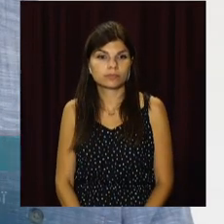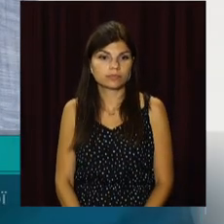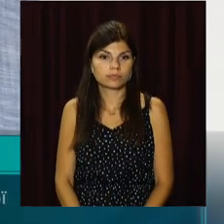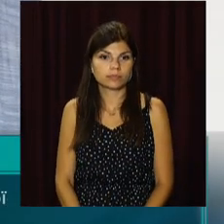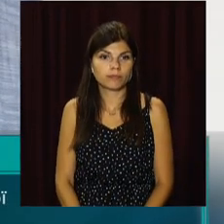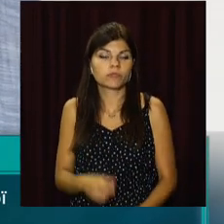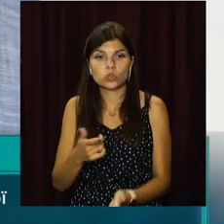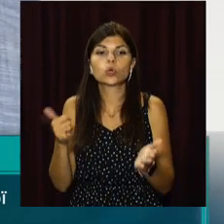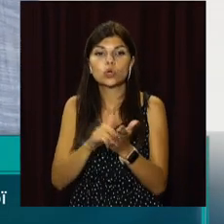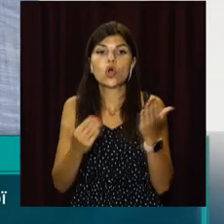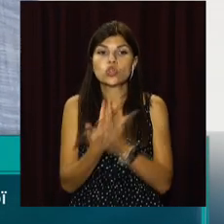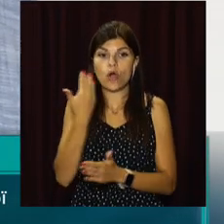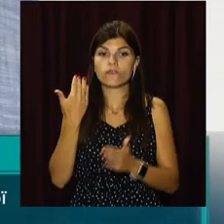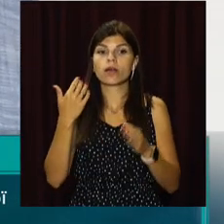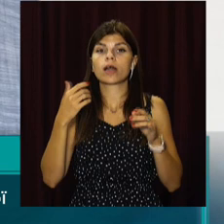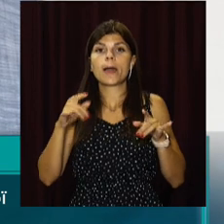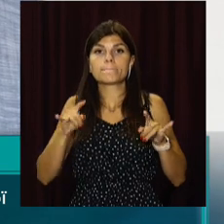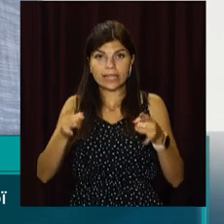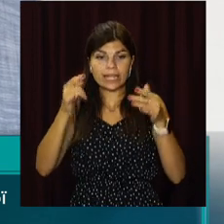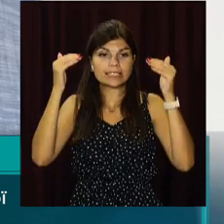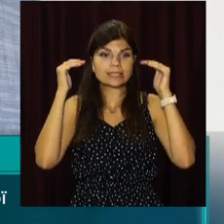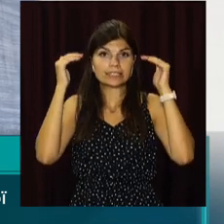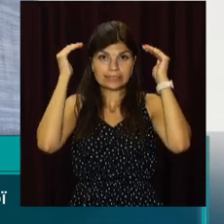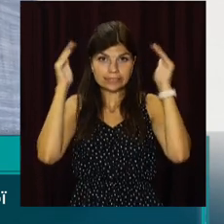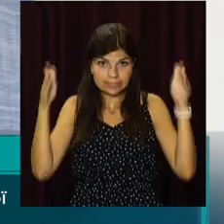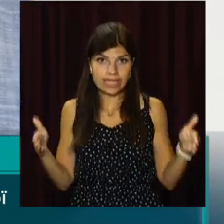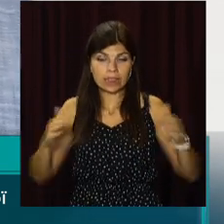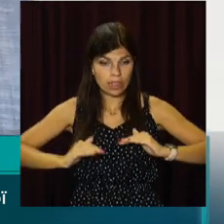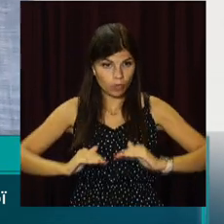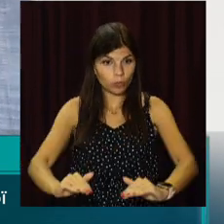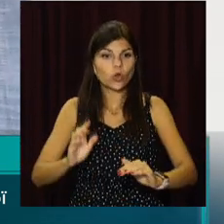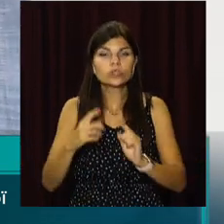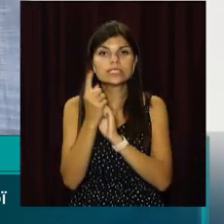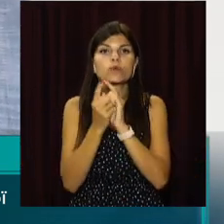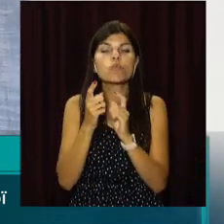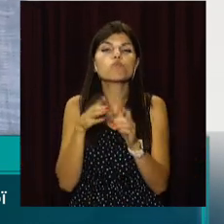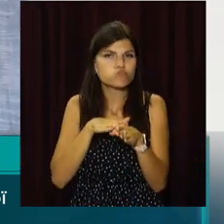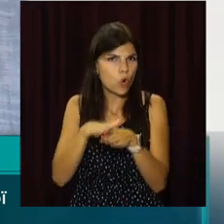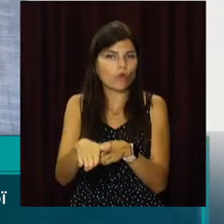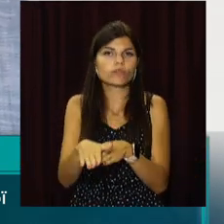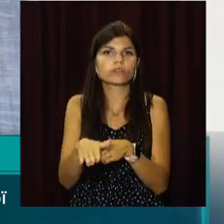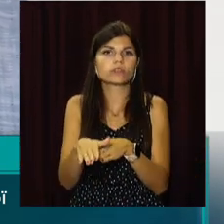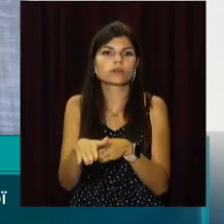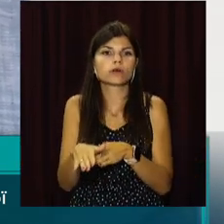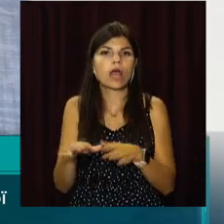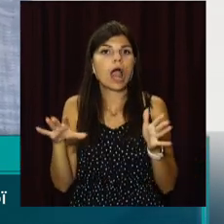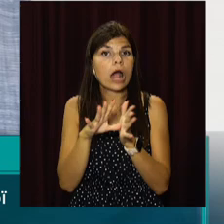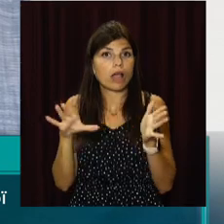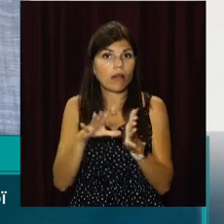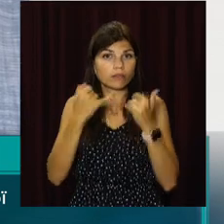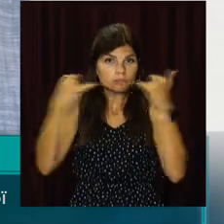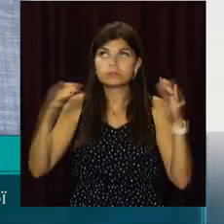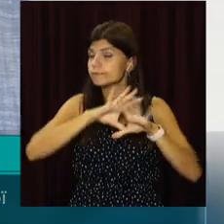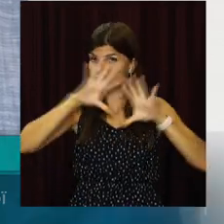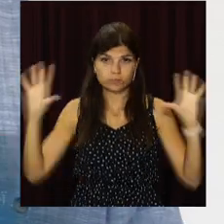нова плитка на стінах, на полу. Також була замінена повністю система електрики,